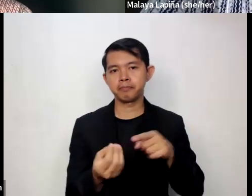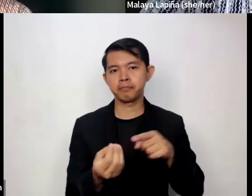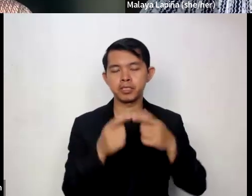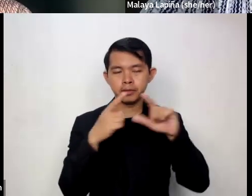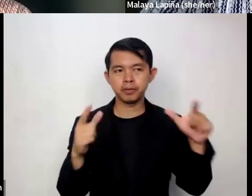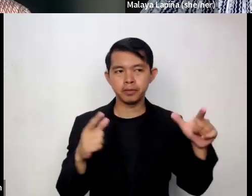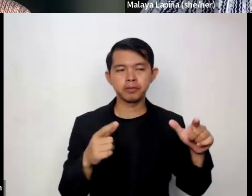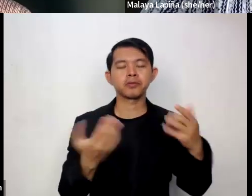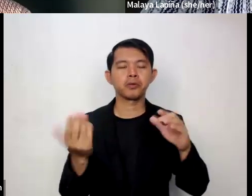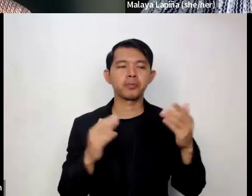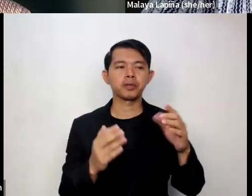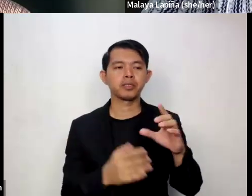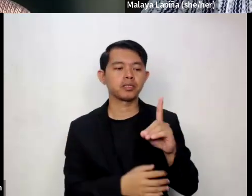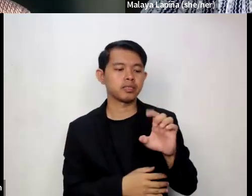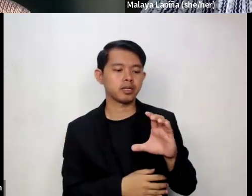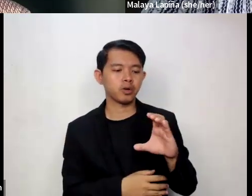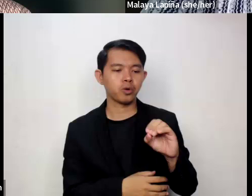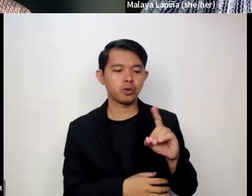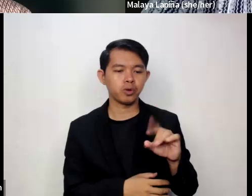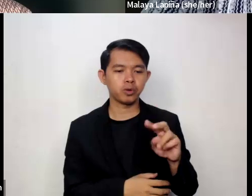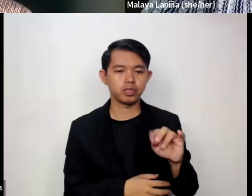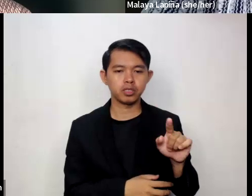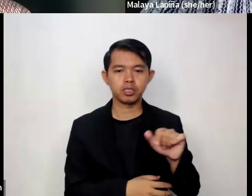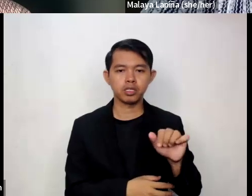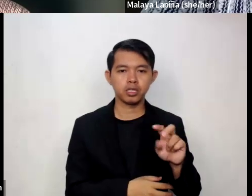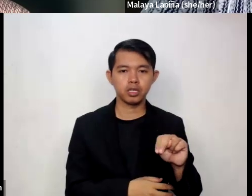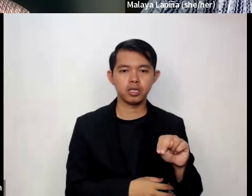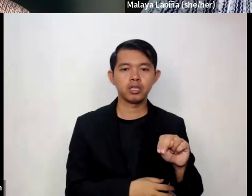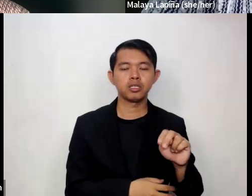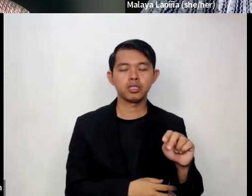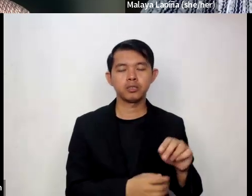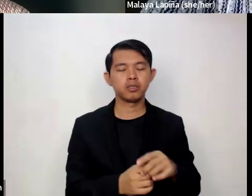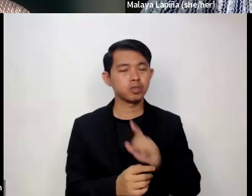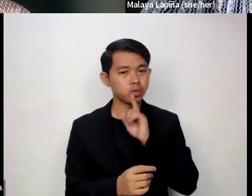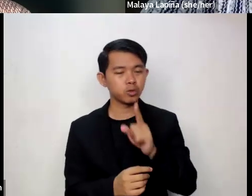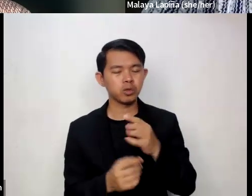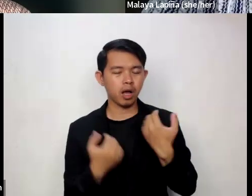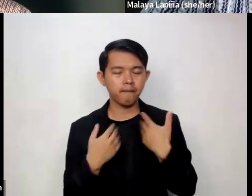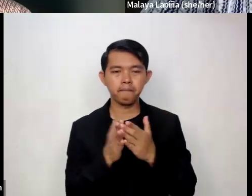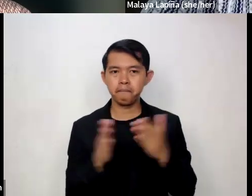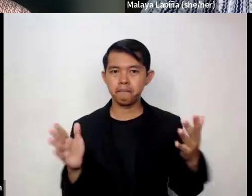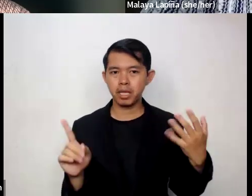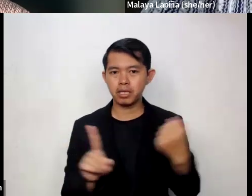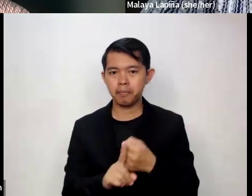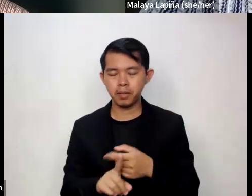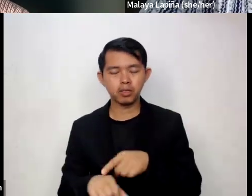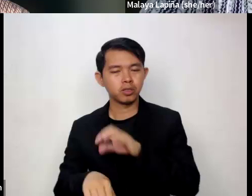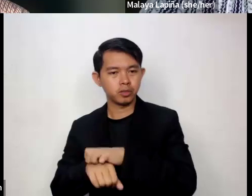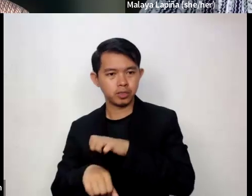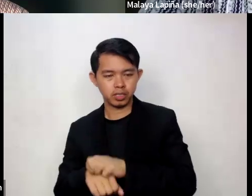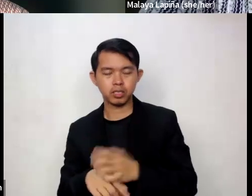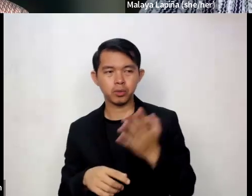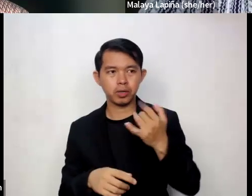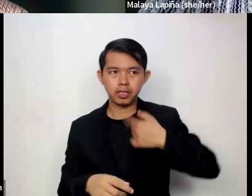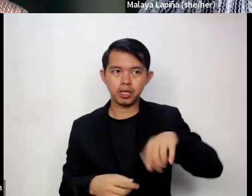decolonization, kasi ayaw ba natin o gusto mo natin o hindi, no, malaki yung impact din ng English no, kung bakit ganito tayo mag-isip, no, kung bakit